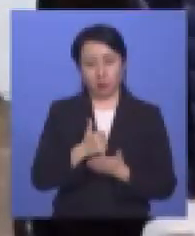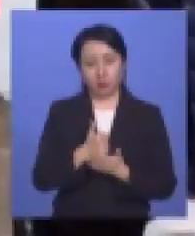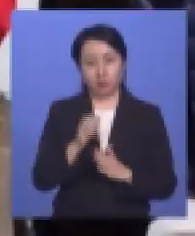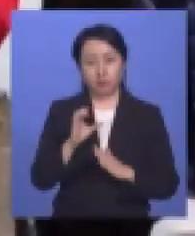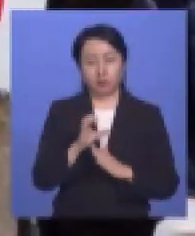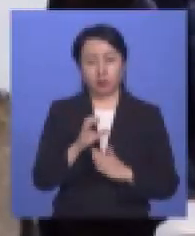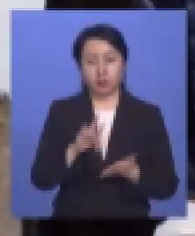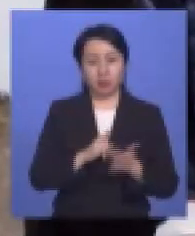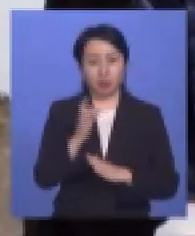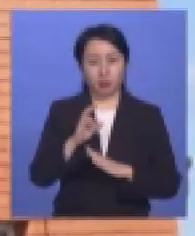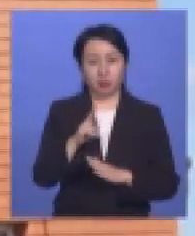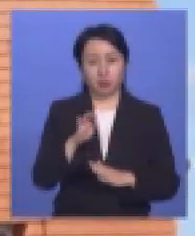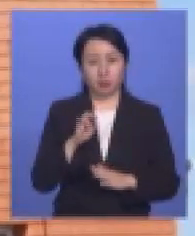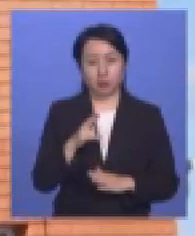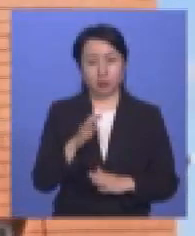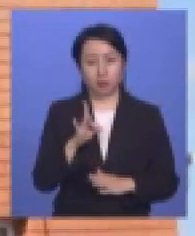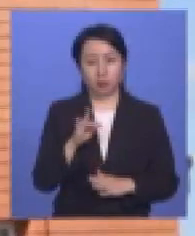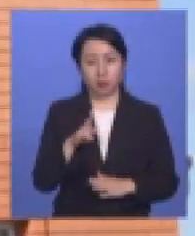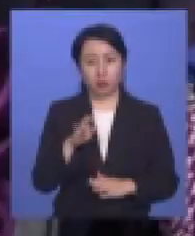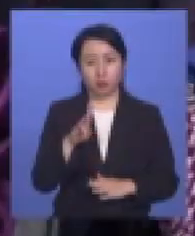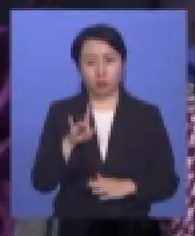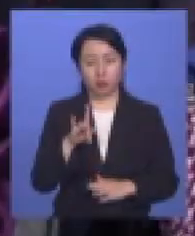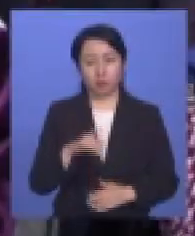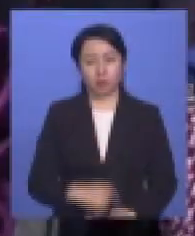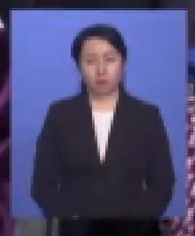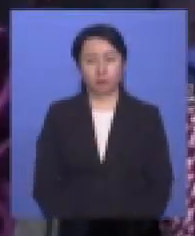областной центральной мечети Кызылжар Хамзат Кажимуратулы.